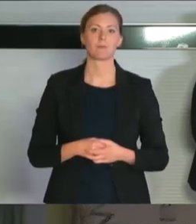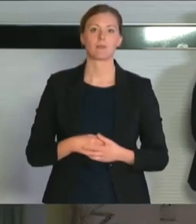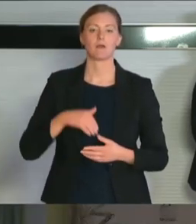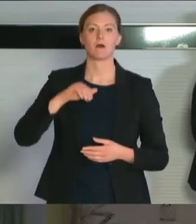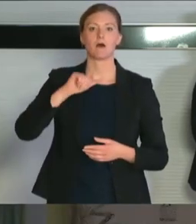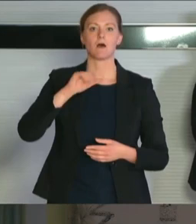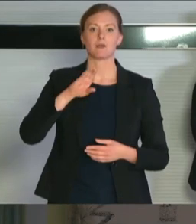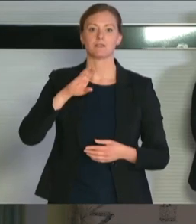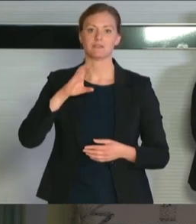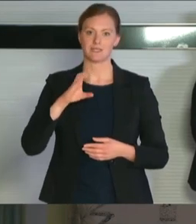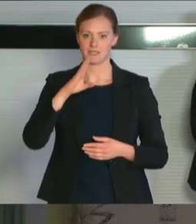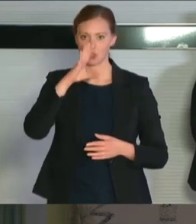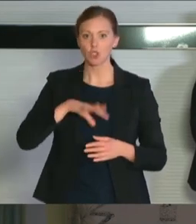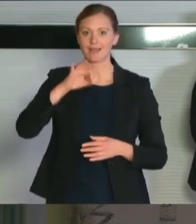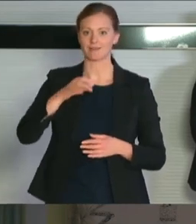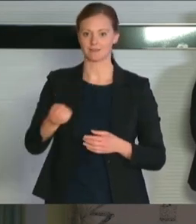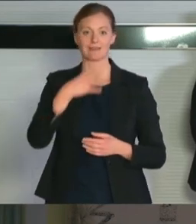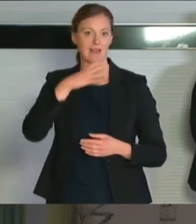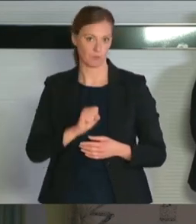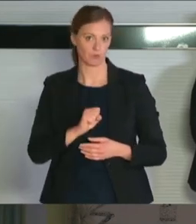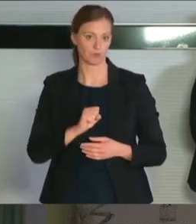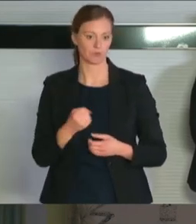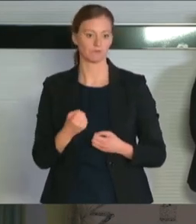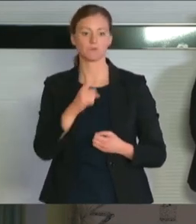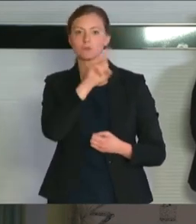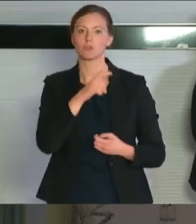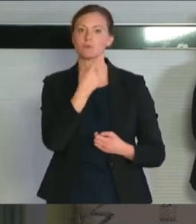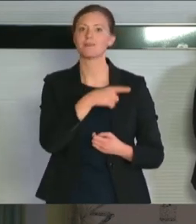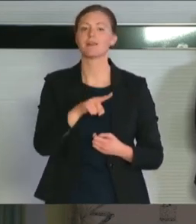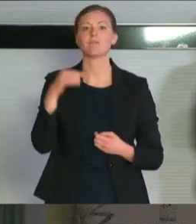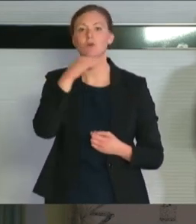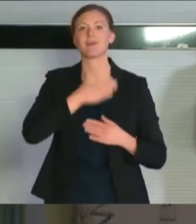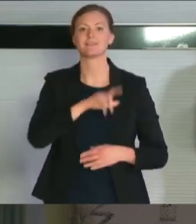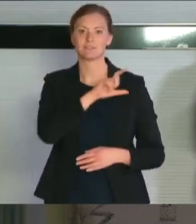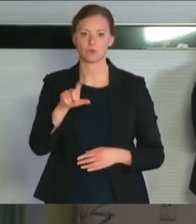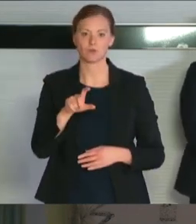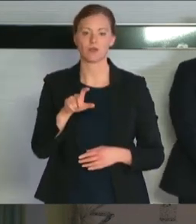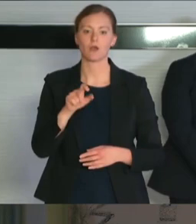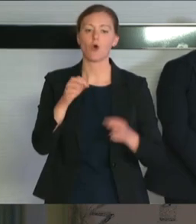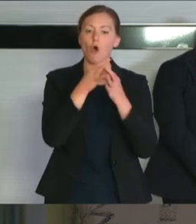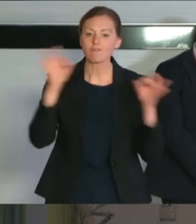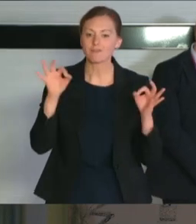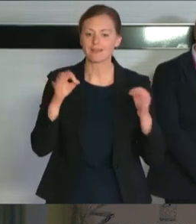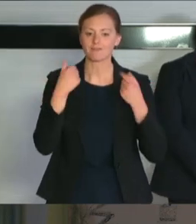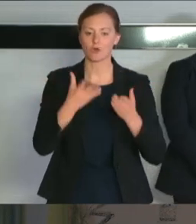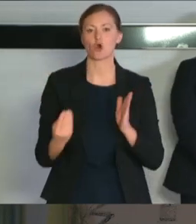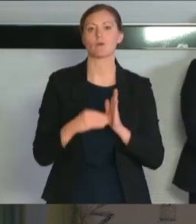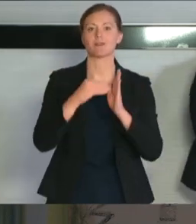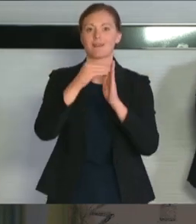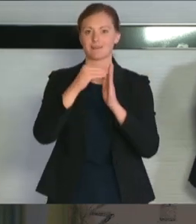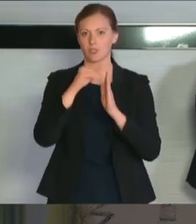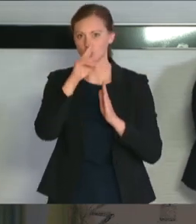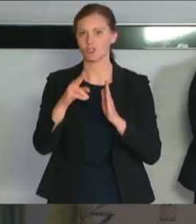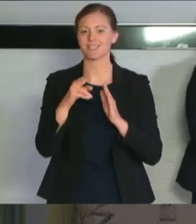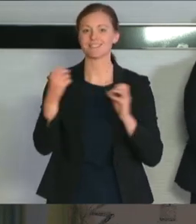ABC Nyheter, som har kommet inn på e-post, og det går til Folkehelseinstituttet. Hver dag får offentligheten oppdaterte tall på nye